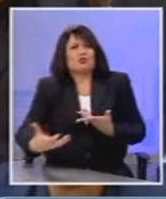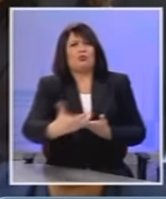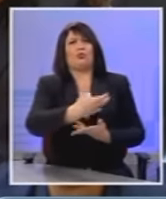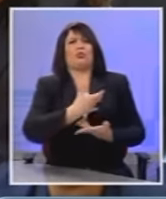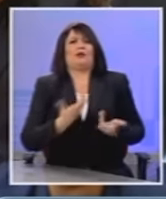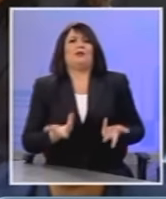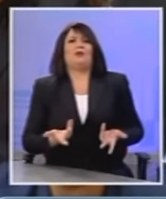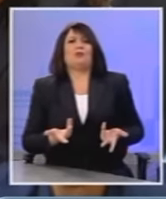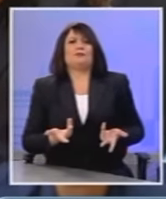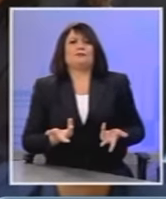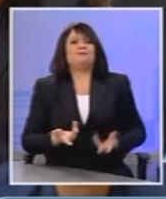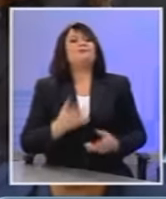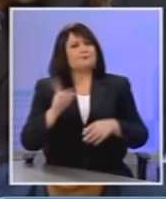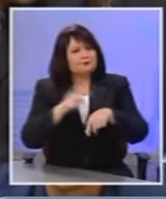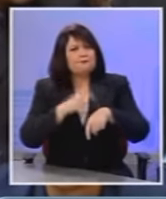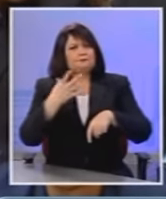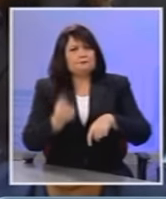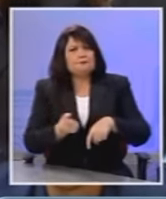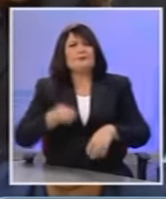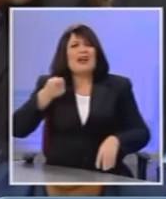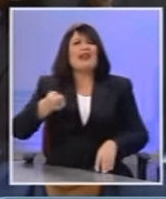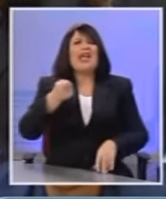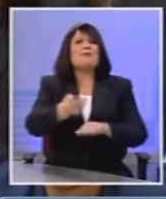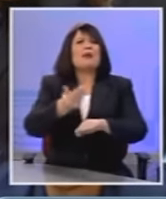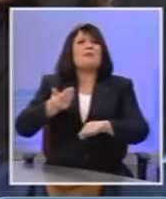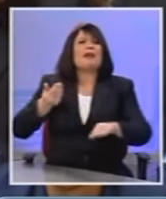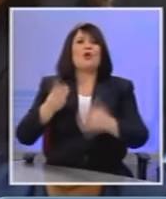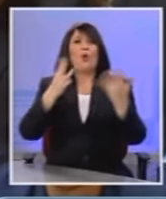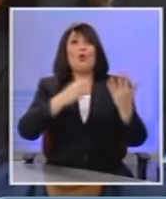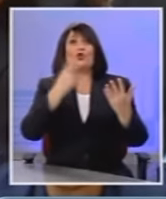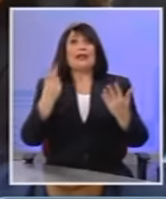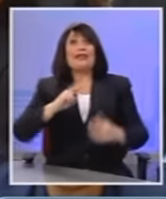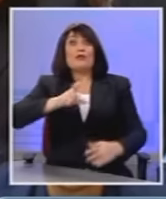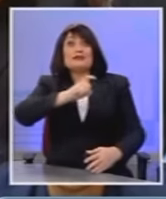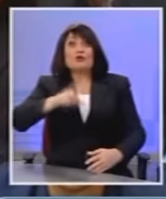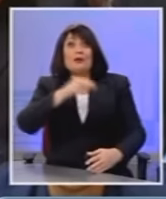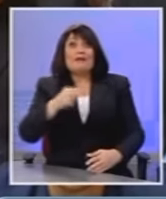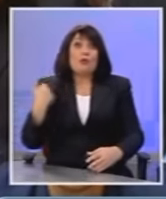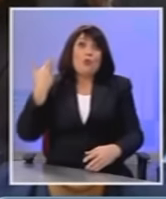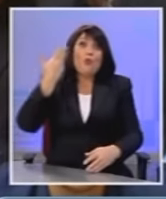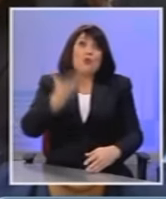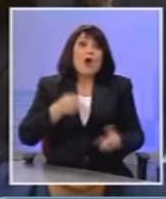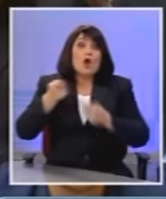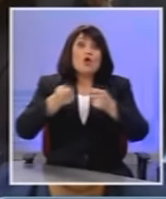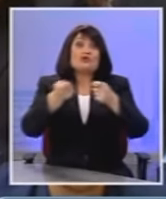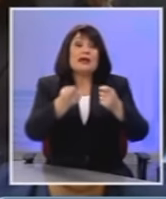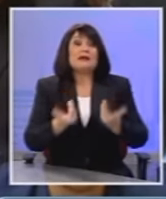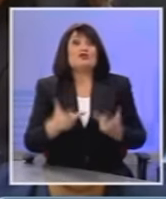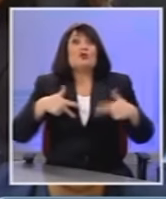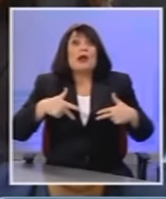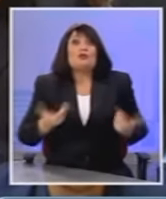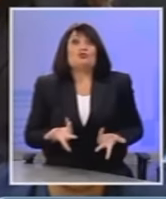προϋπολογισμό, όταν ήδη υπάρχουν ανεξόφλητα χρέη 82 δισεκατομμυρίων? Είναι λοιπόν